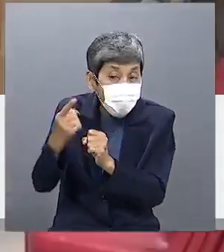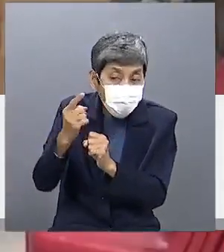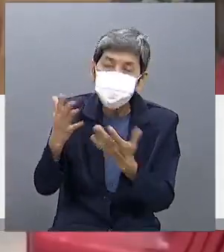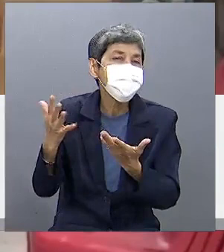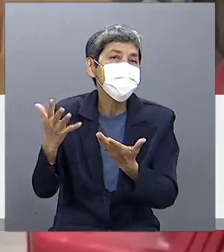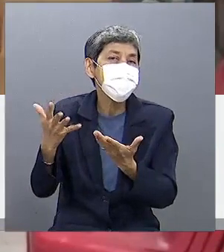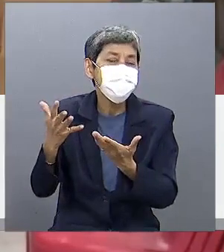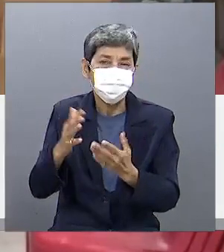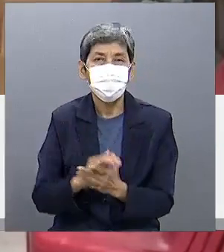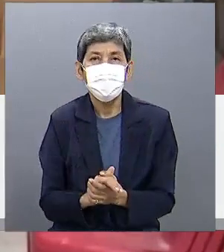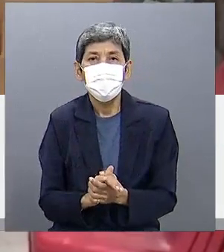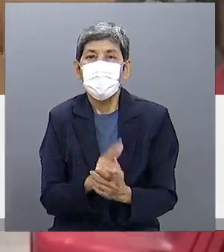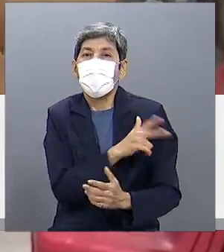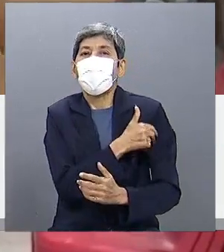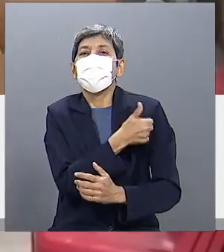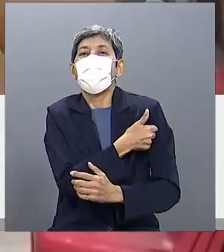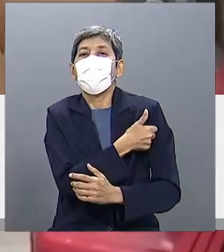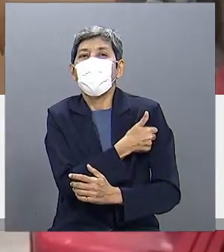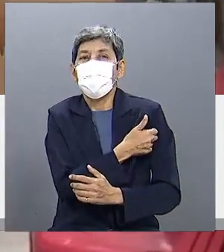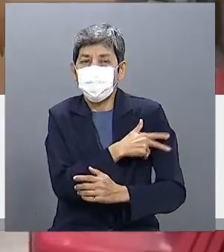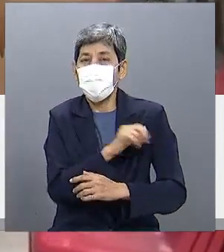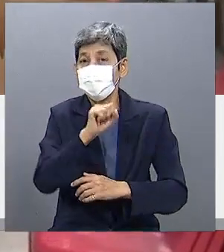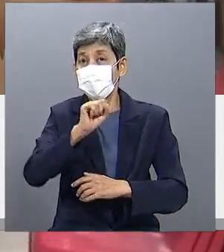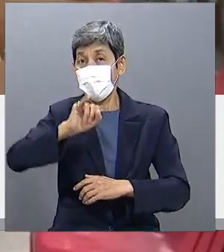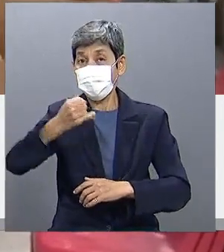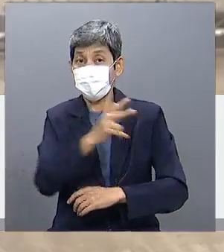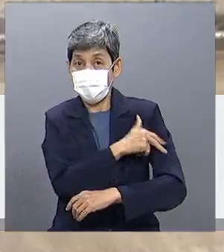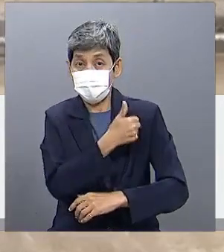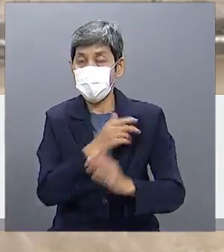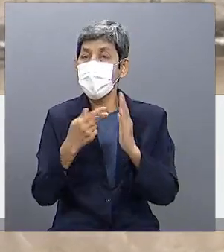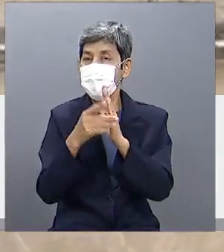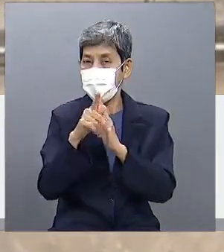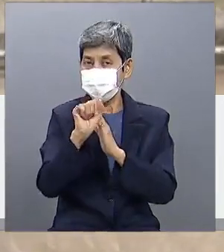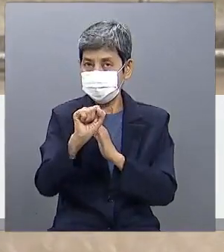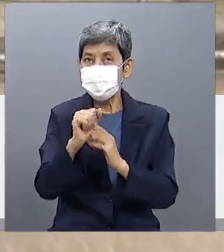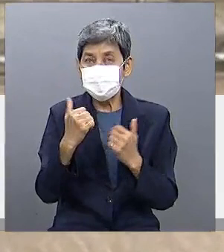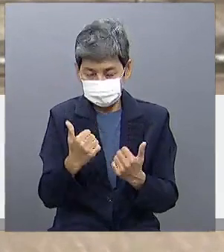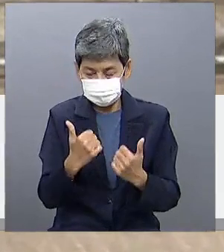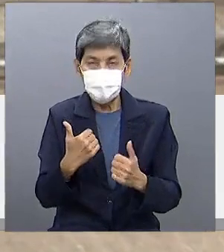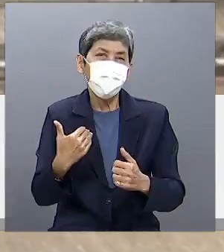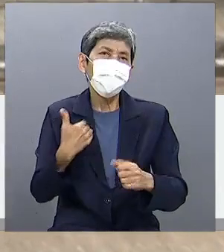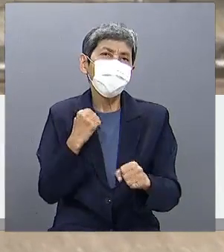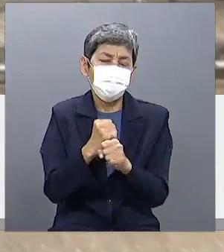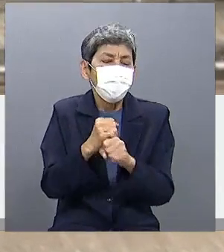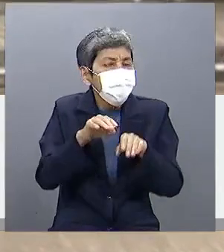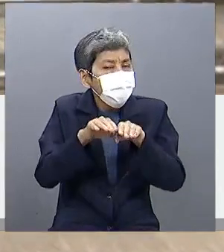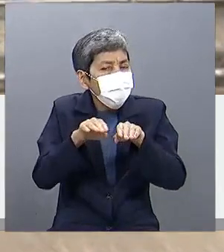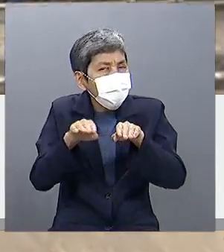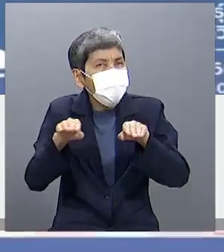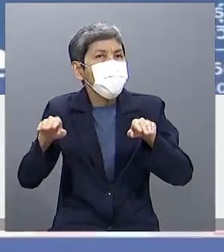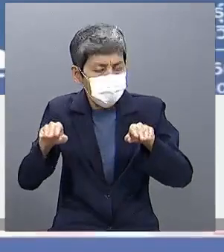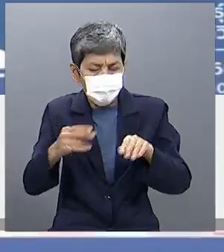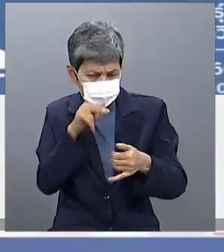นายแพทย์อภิชัยลิมานนท์นายแพทย์สาธารณสุขจังหวัดกาฬสินธุ์บอกว่าสถานการณ์เริ่มทรงตัวแล้วนะคะแต่ยังคงเฝ้าระวัง